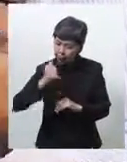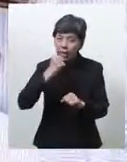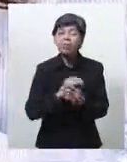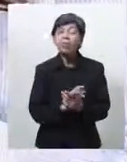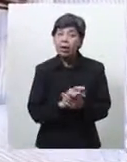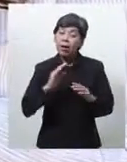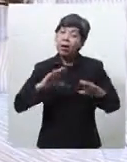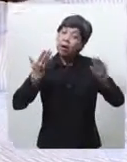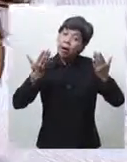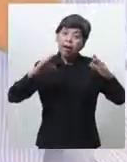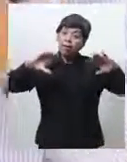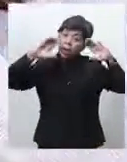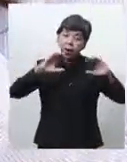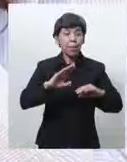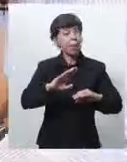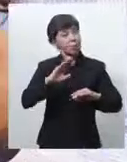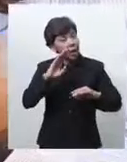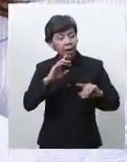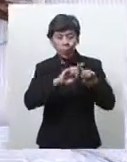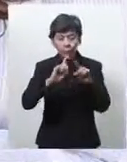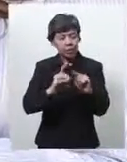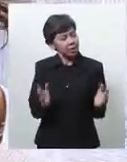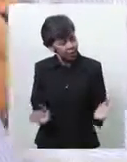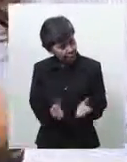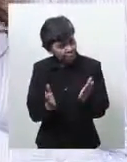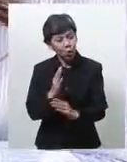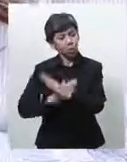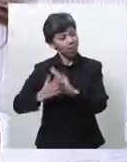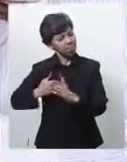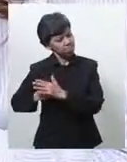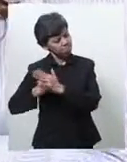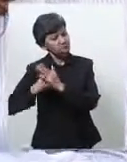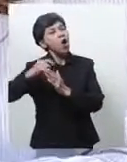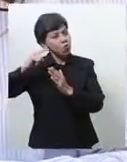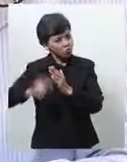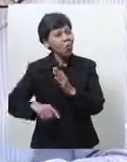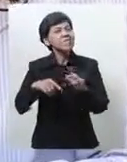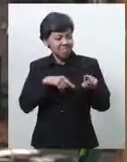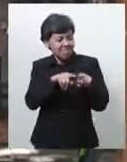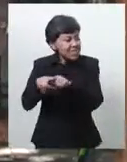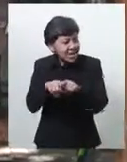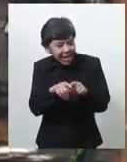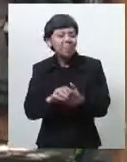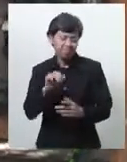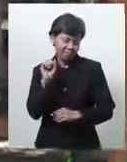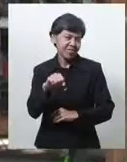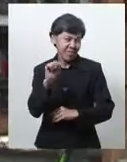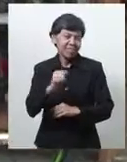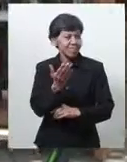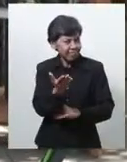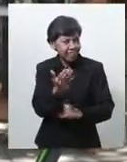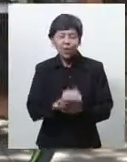าครัฐและภาคเอกชนก็ต้องให้ความสนับสนุนท ั้ งในตัวคนพิการเองก็ต้องมีความมุ่งมั่นและก็ขยันตั้งใจเหม ือ นอย่างที่พี่มี